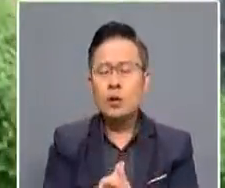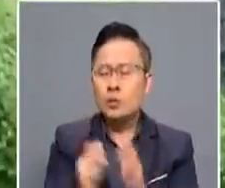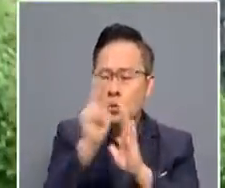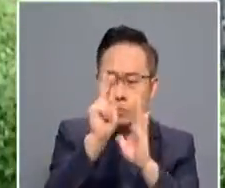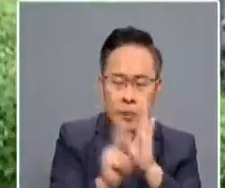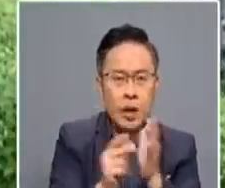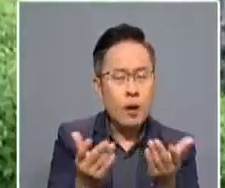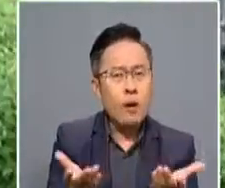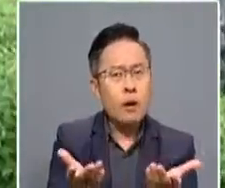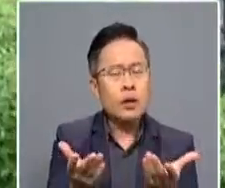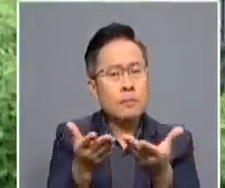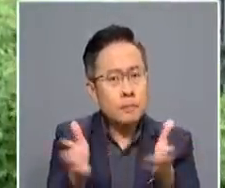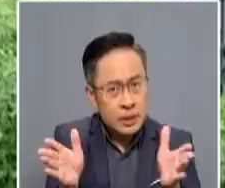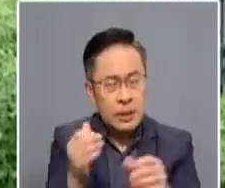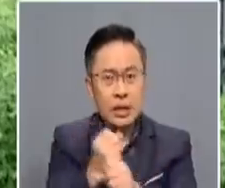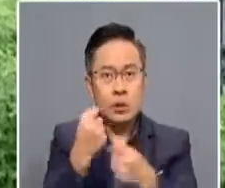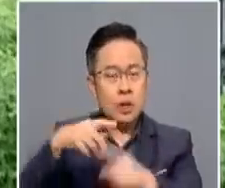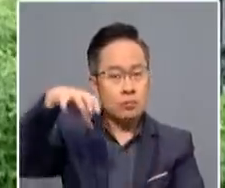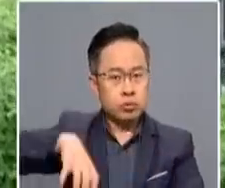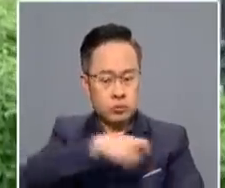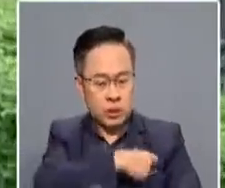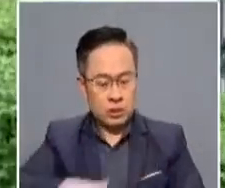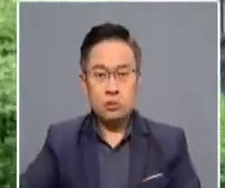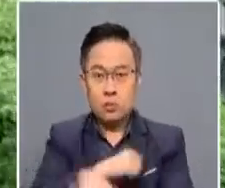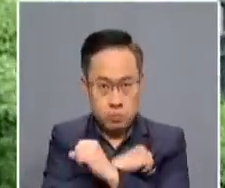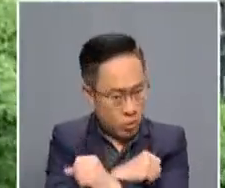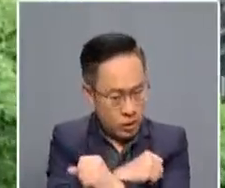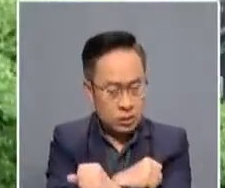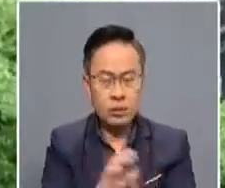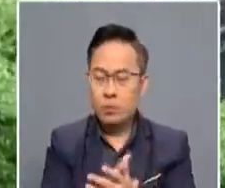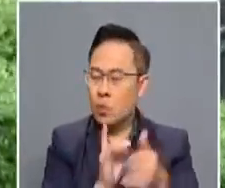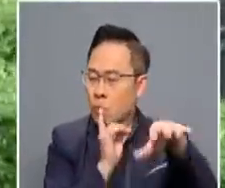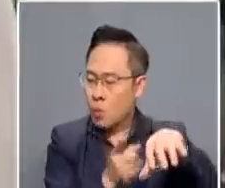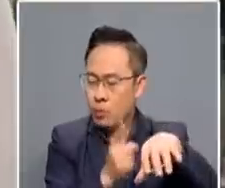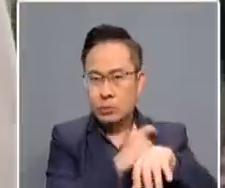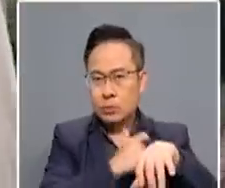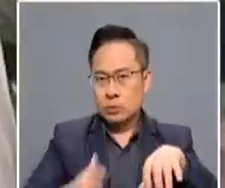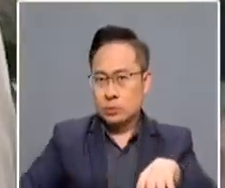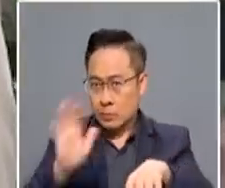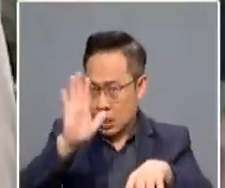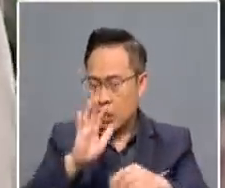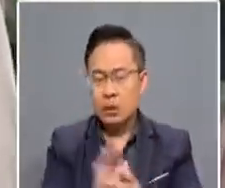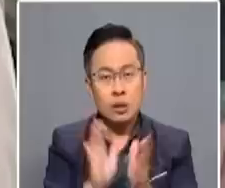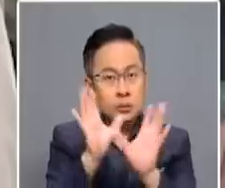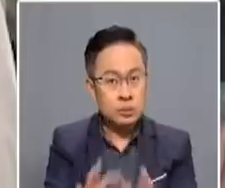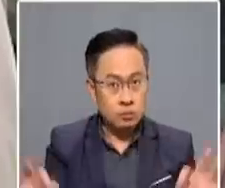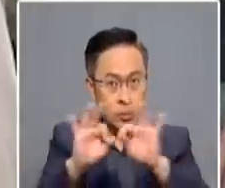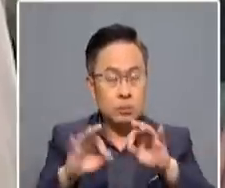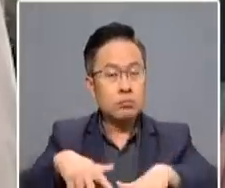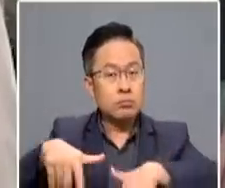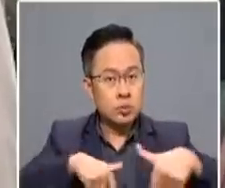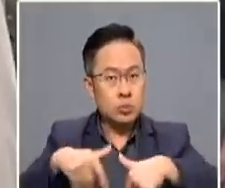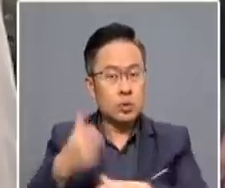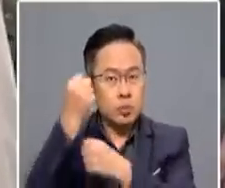ไปมากแต่จำเป็นต้องปกป้องสถาบันเพราะเป็นหน้าที่ของคนไทยทุกคนนะคะตลอดจนต้องการจะให้บ้านเมืองมีความสงบเรียบร้อยและสำ